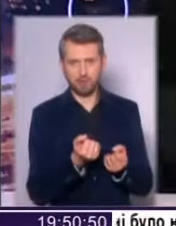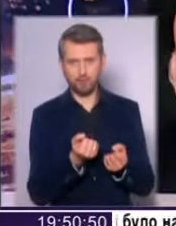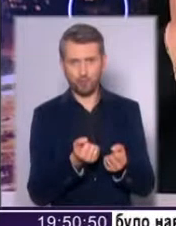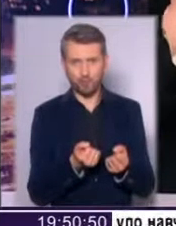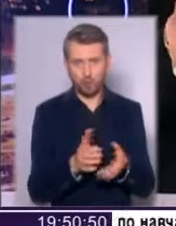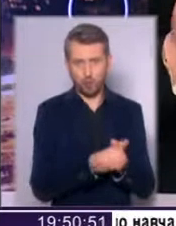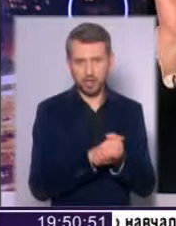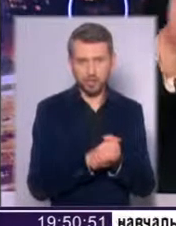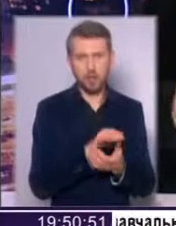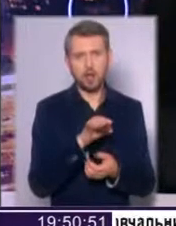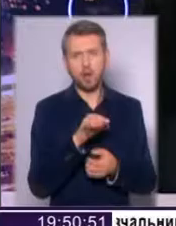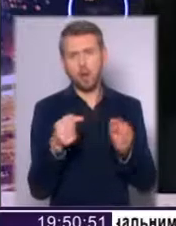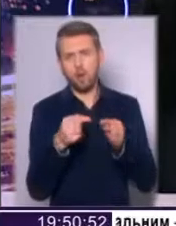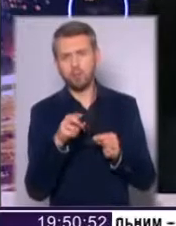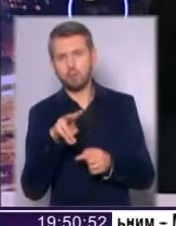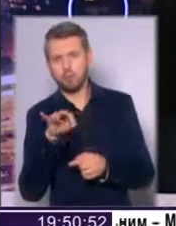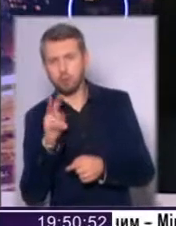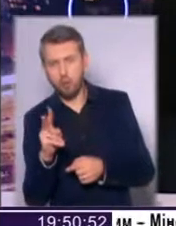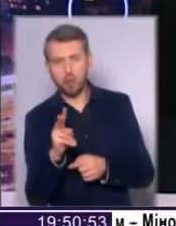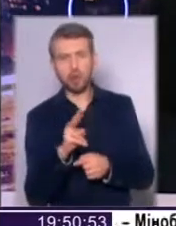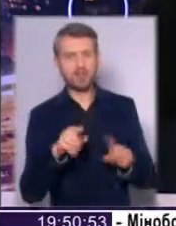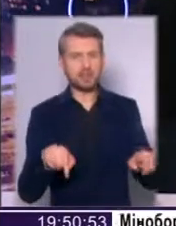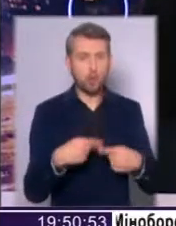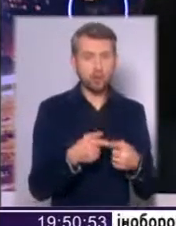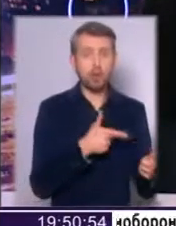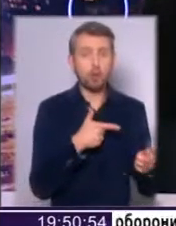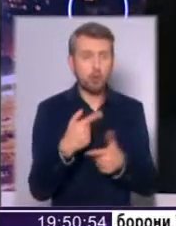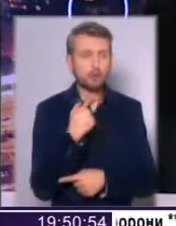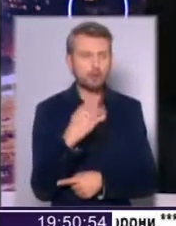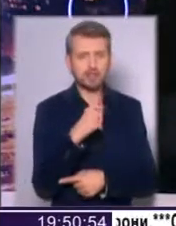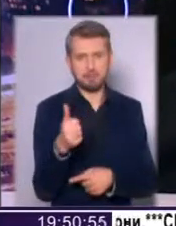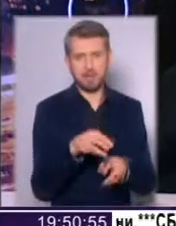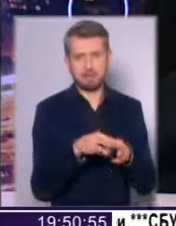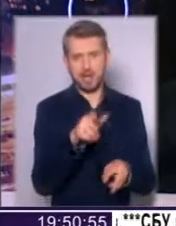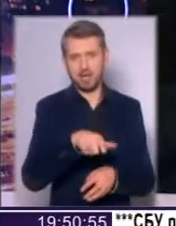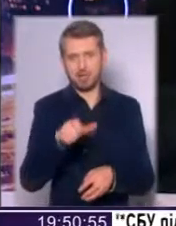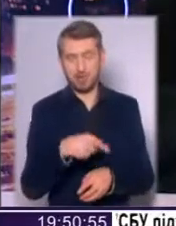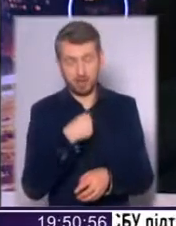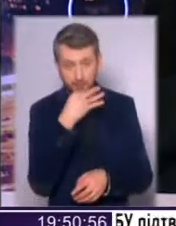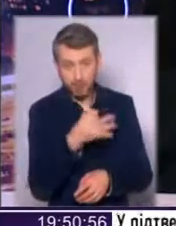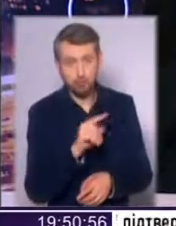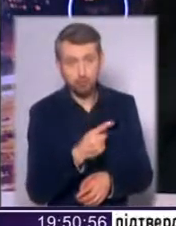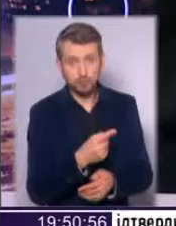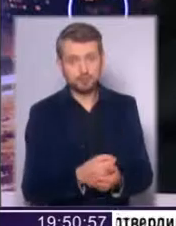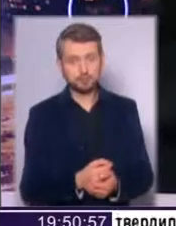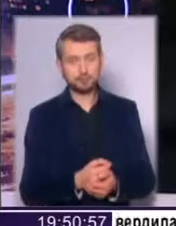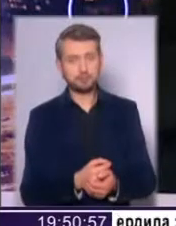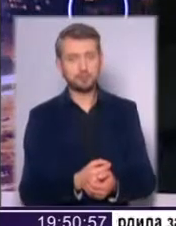ну, «Опоблок», «Відродження», інші, вони готові голосувати за прем'єрів. Тому що, я вам скажу, чому.